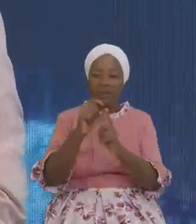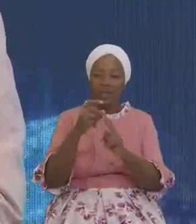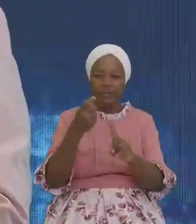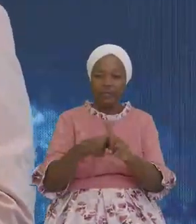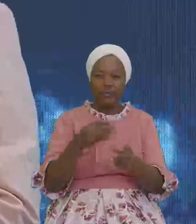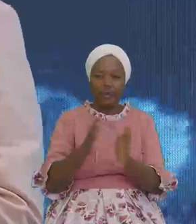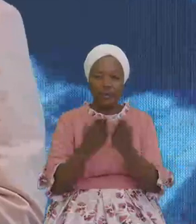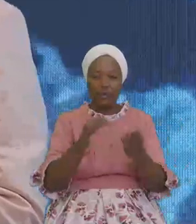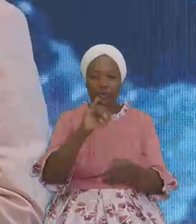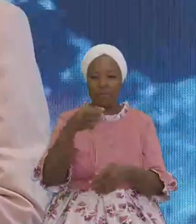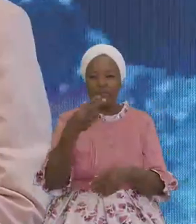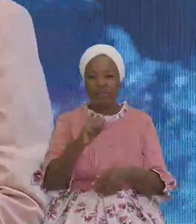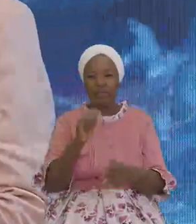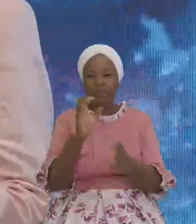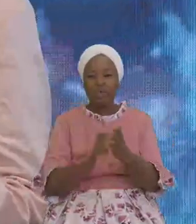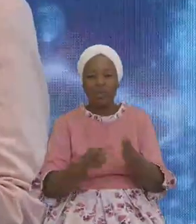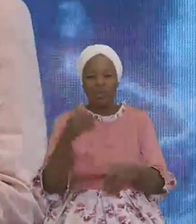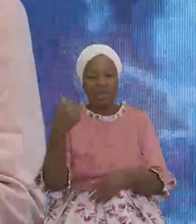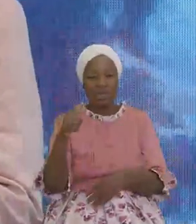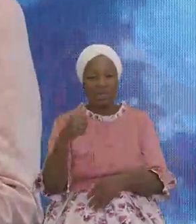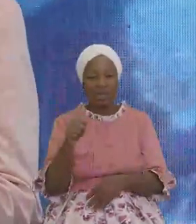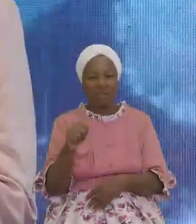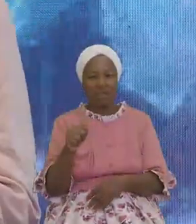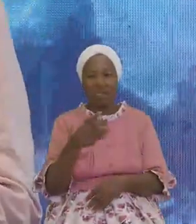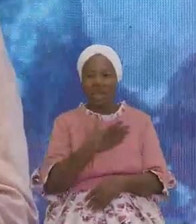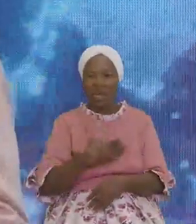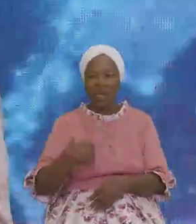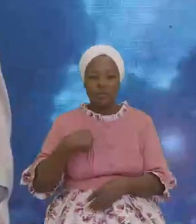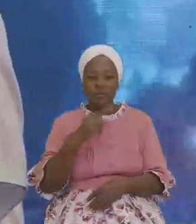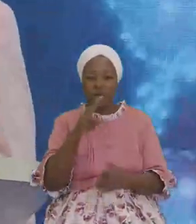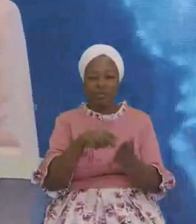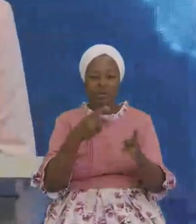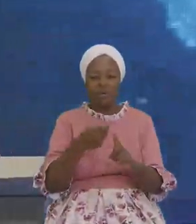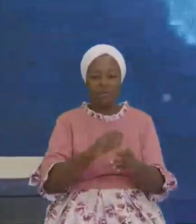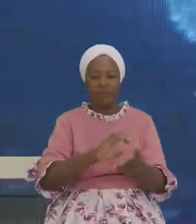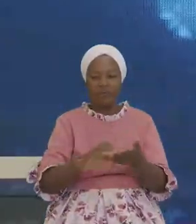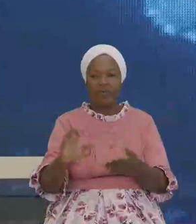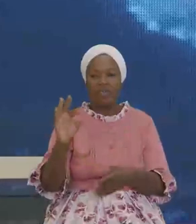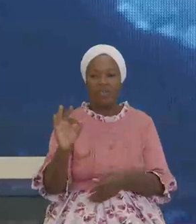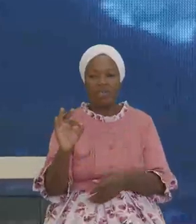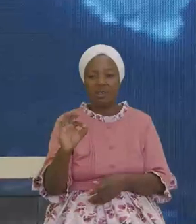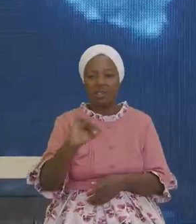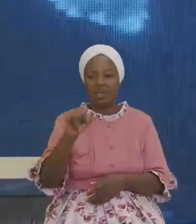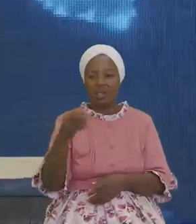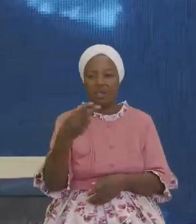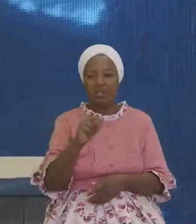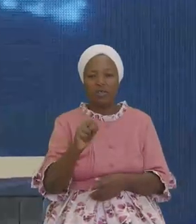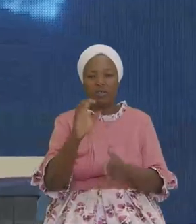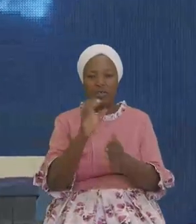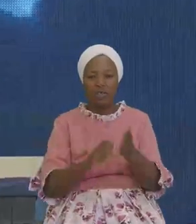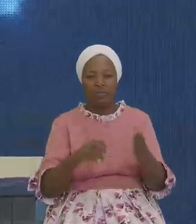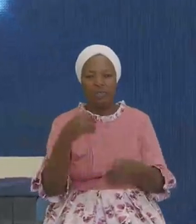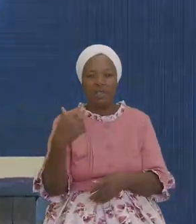Je veux alors tirer le message de Jean chapitre 10 et nous lisons à partir du verset